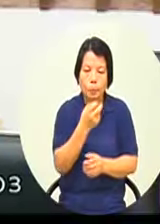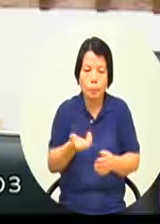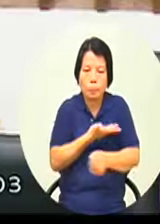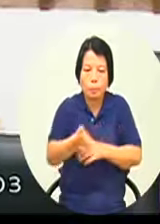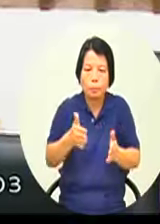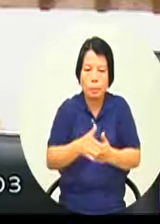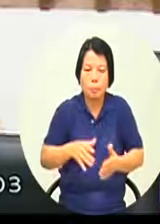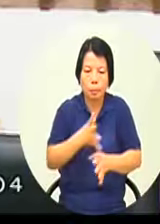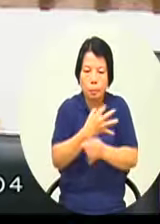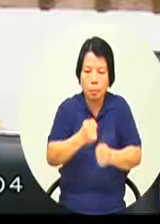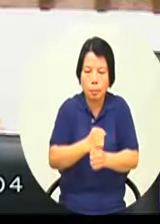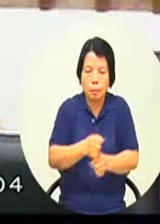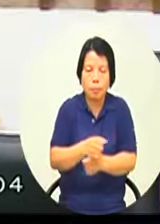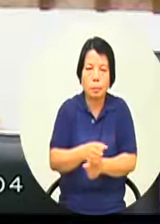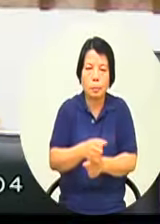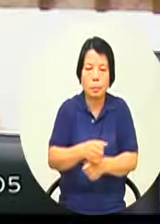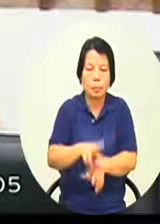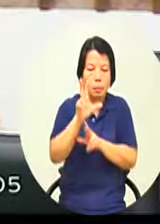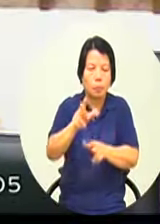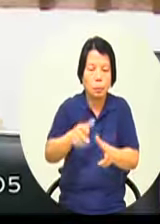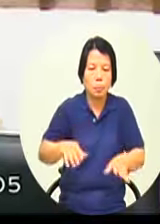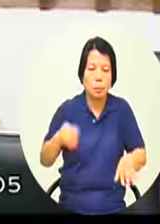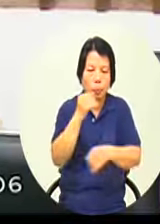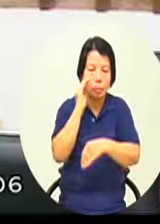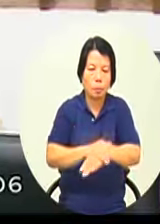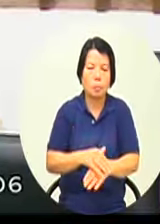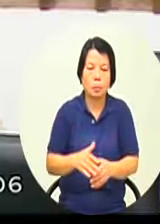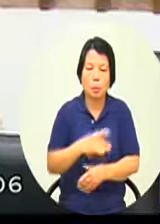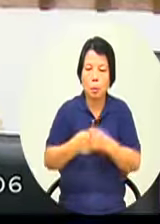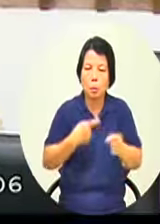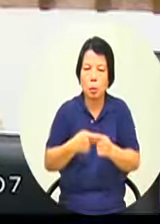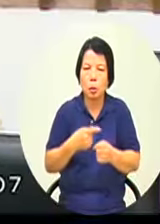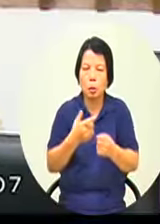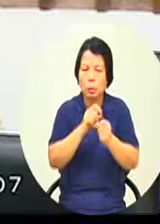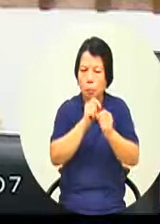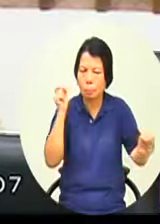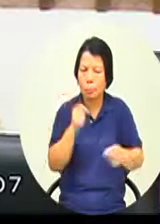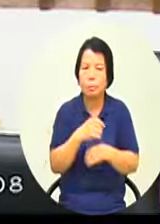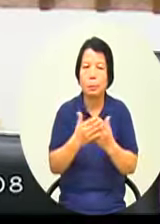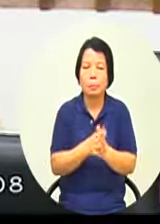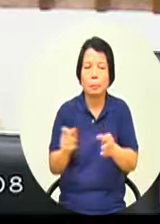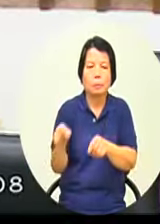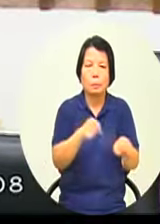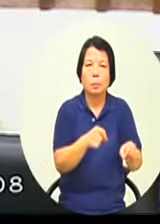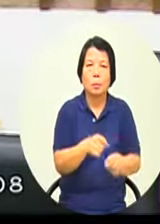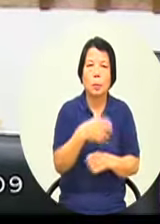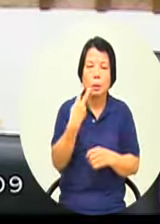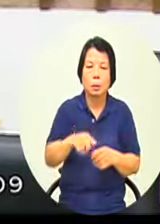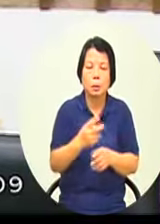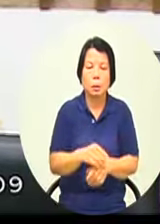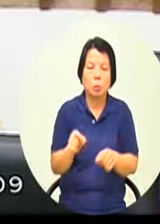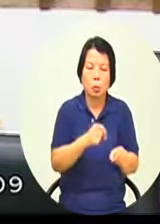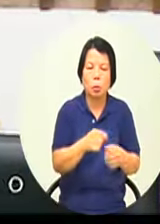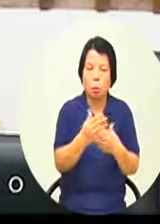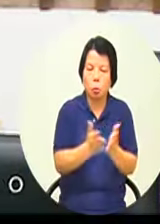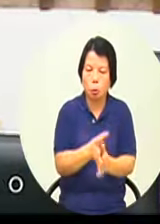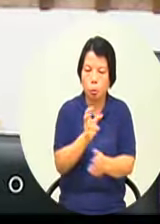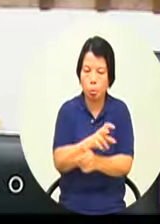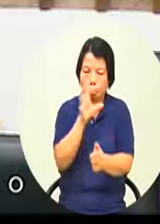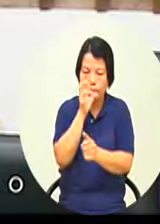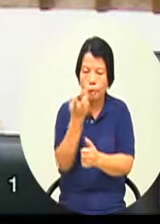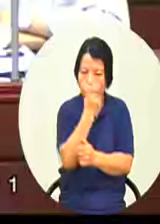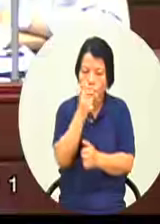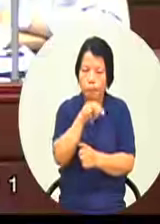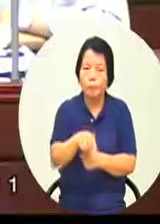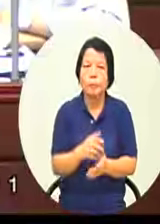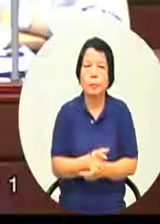如期完成啊。一年多我是觉得已经有点长，如果你说管线再迁移再拖的话，可能又会拖更长的时间。 好，我们尽量来协调这些